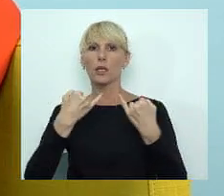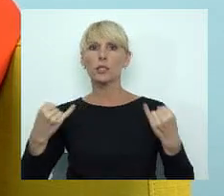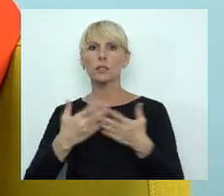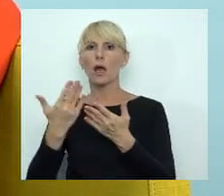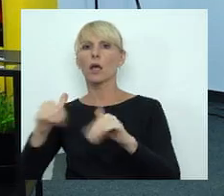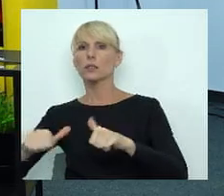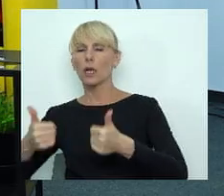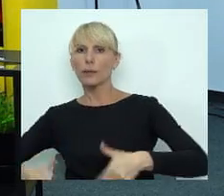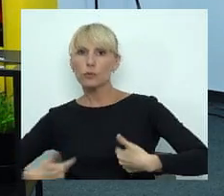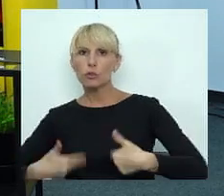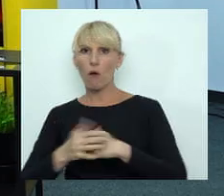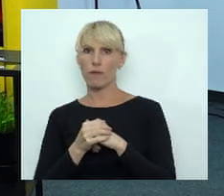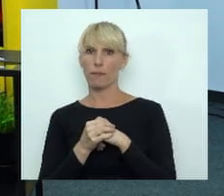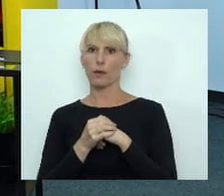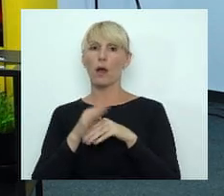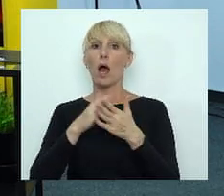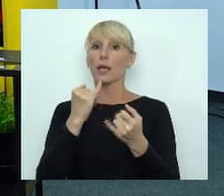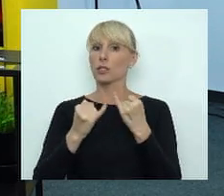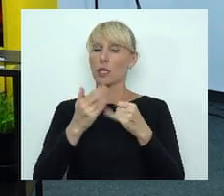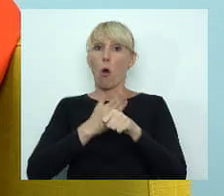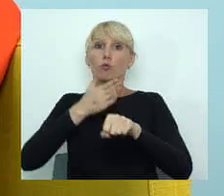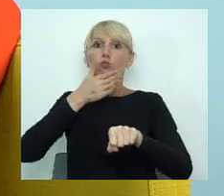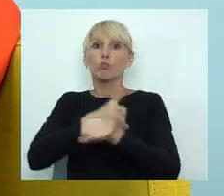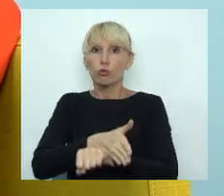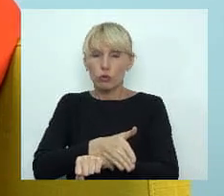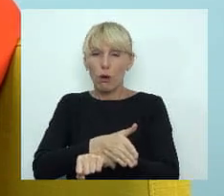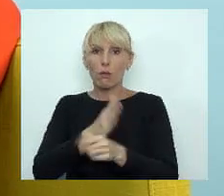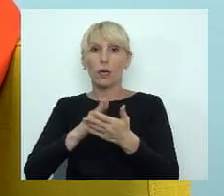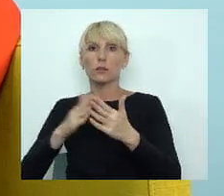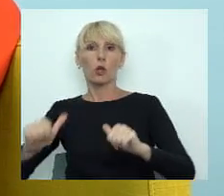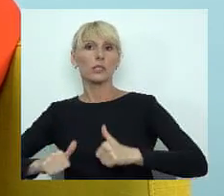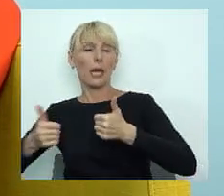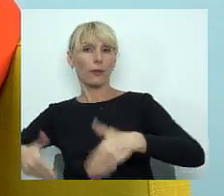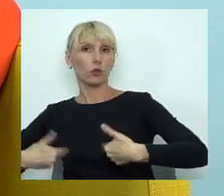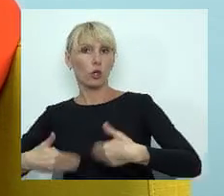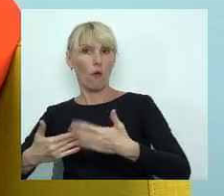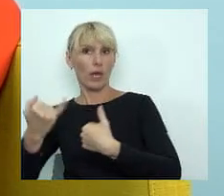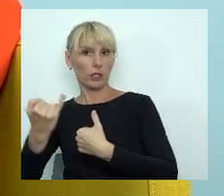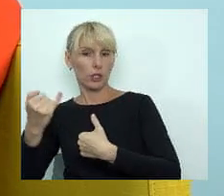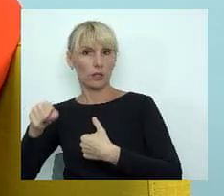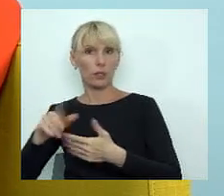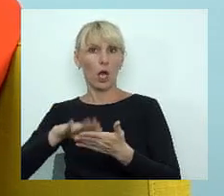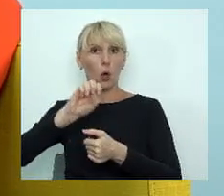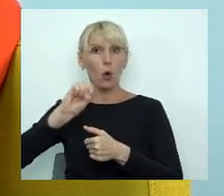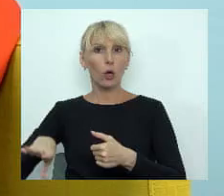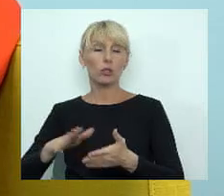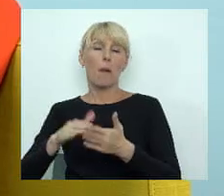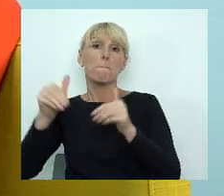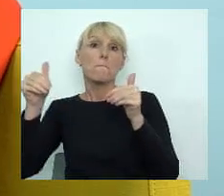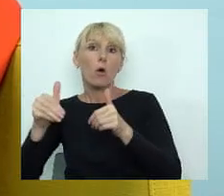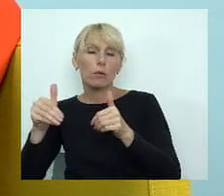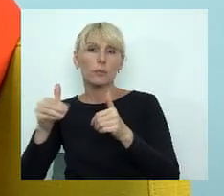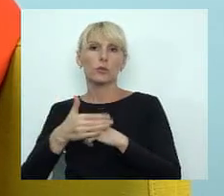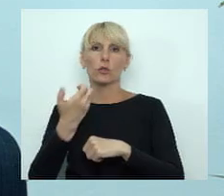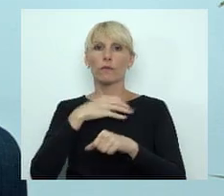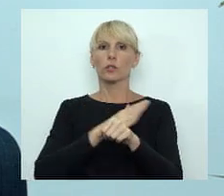zdrowia mojego dziecka. Ponieważ te działania się opóźniły, stan dziecka mojego w tym momencie jest gorszy niż mógłby być. No właśnie, dziecko